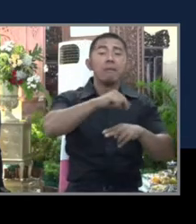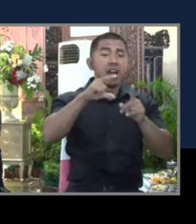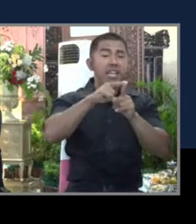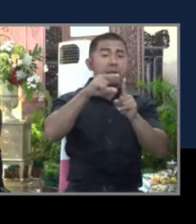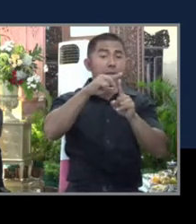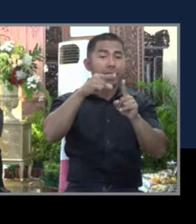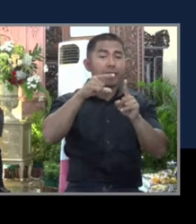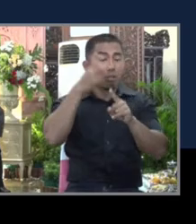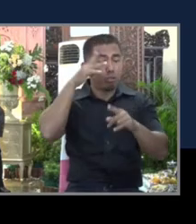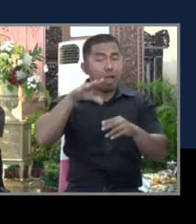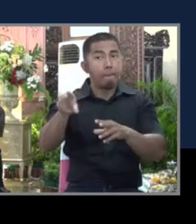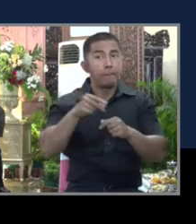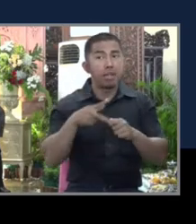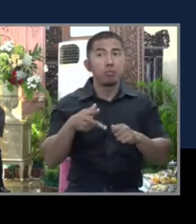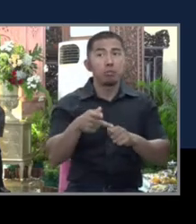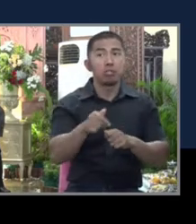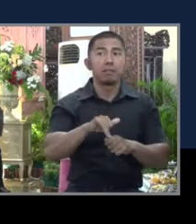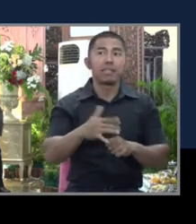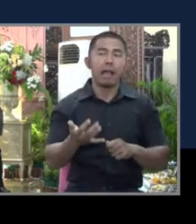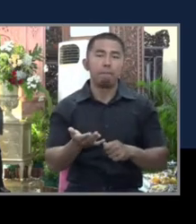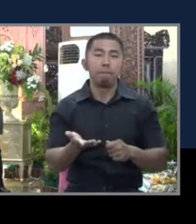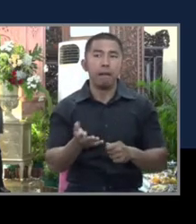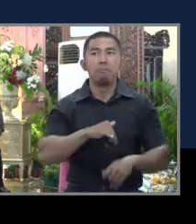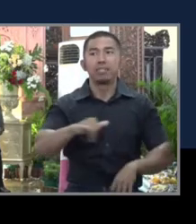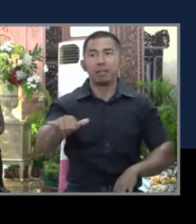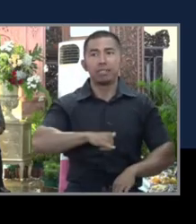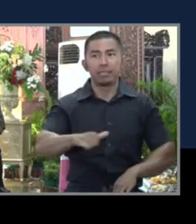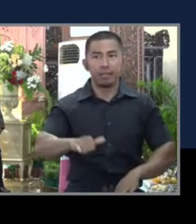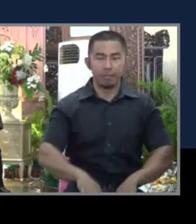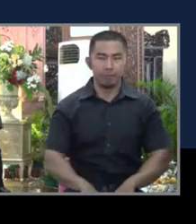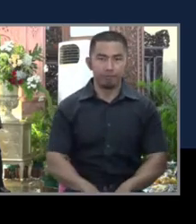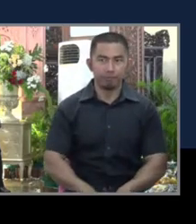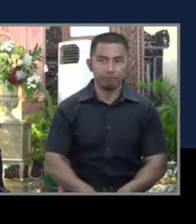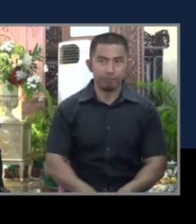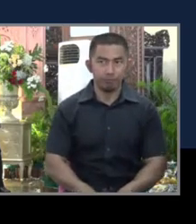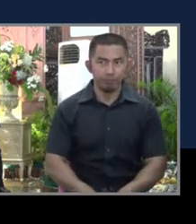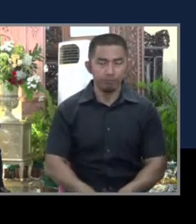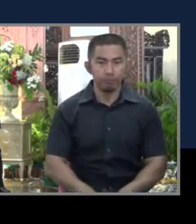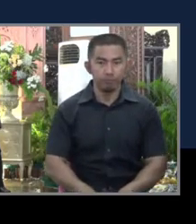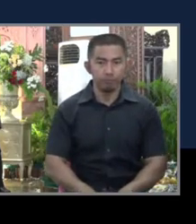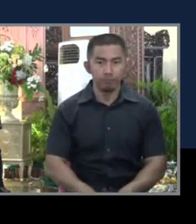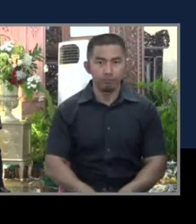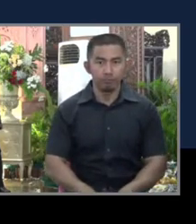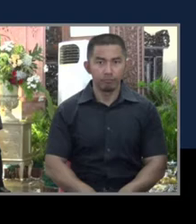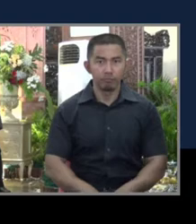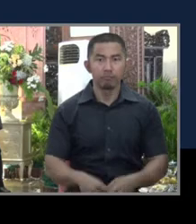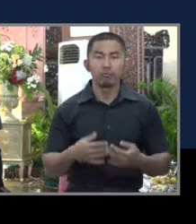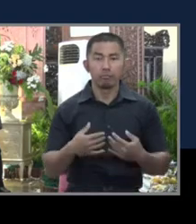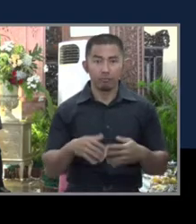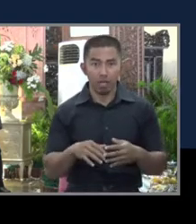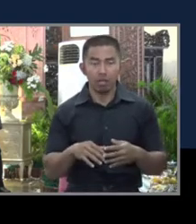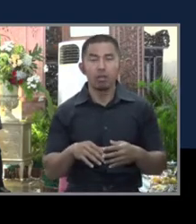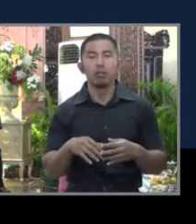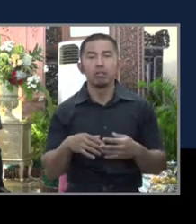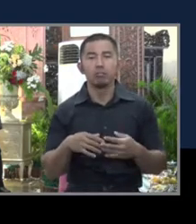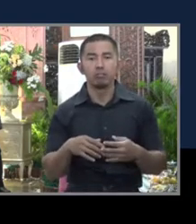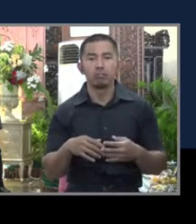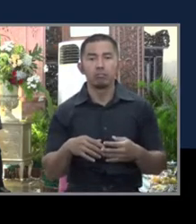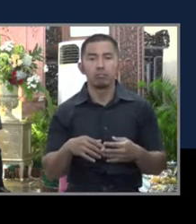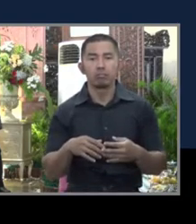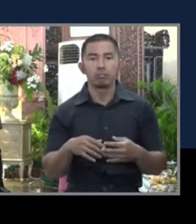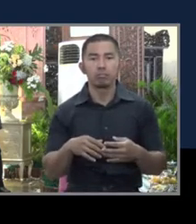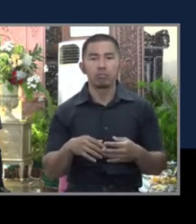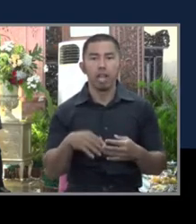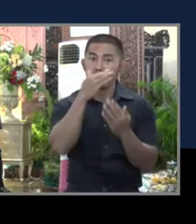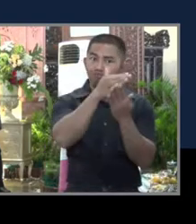untuk mengambil keputusan itu secara bersama-sama. Ini ya. Nih. Rawannya lumbung pangan, listrik murah, jambanisasi,